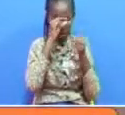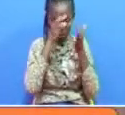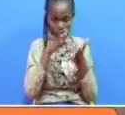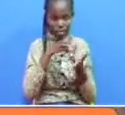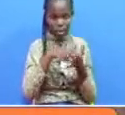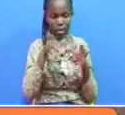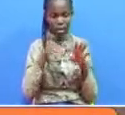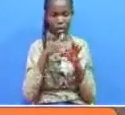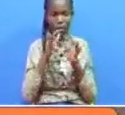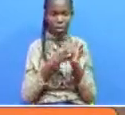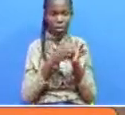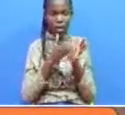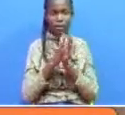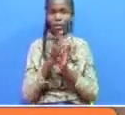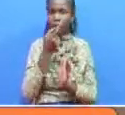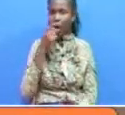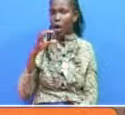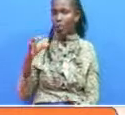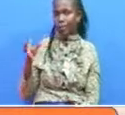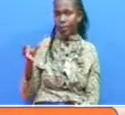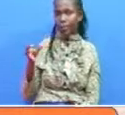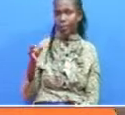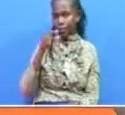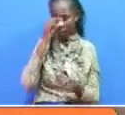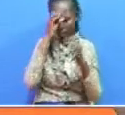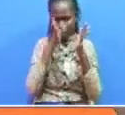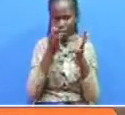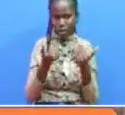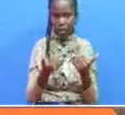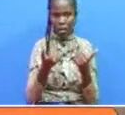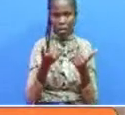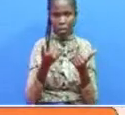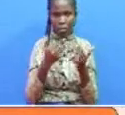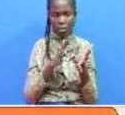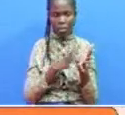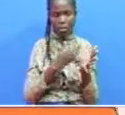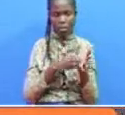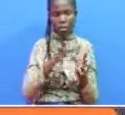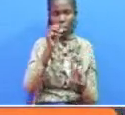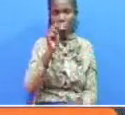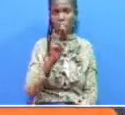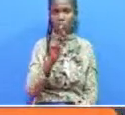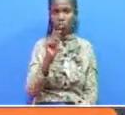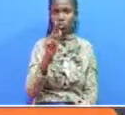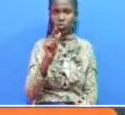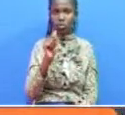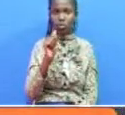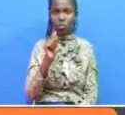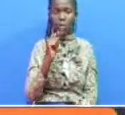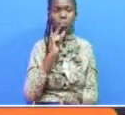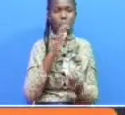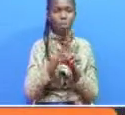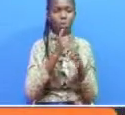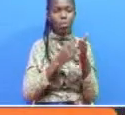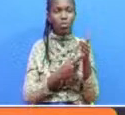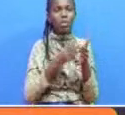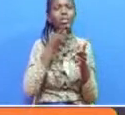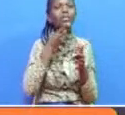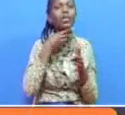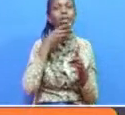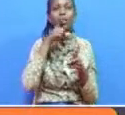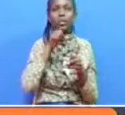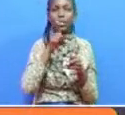Masaku na kaunti ya Kitui. Governor yuwa Masaku, Dr. Alfred Mutua ni uikethi sekana ni wendu wake